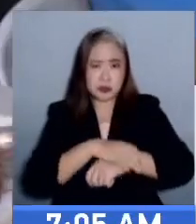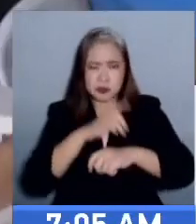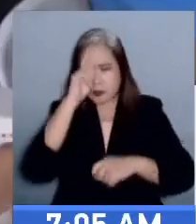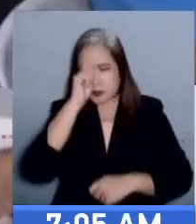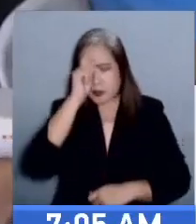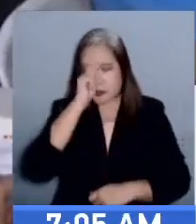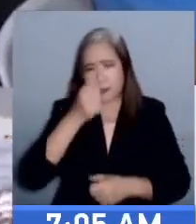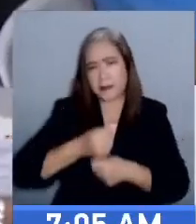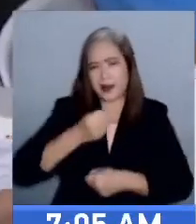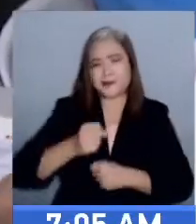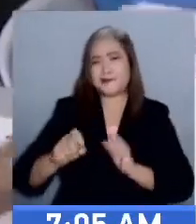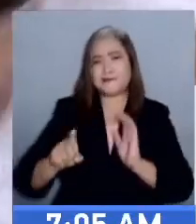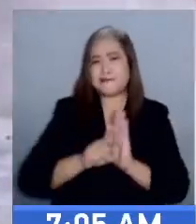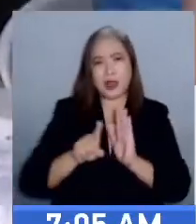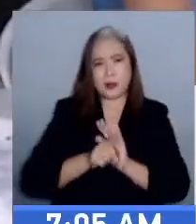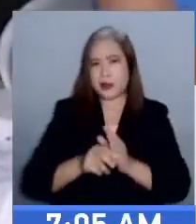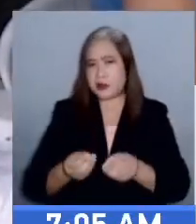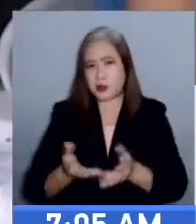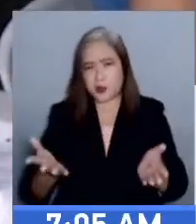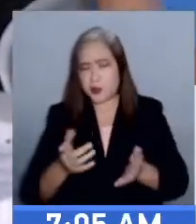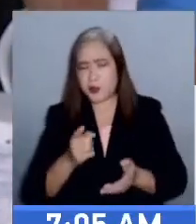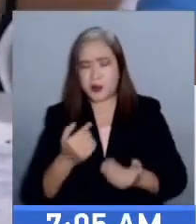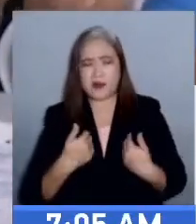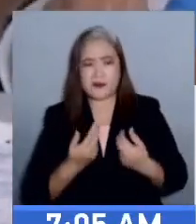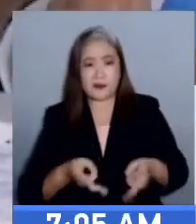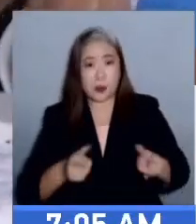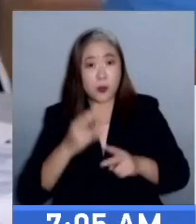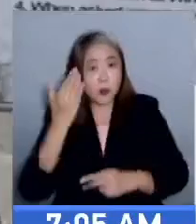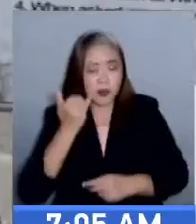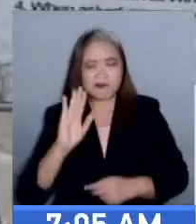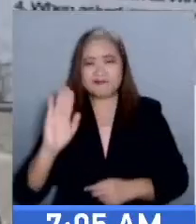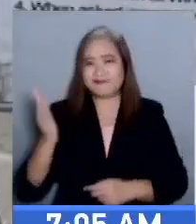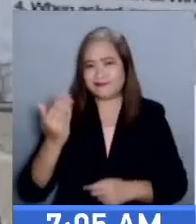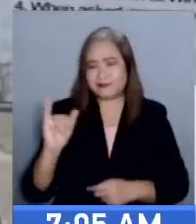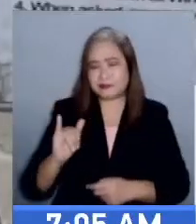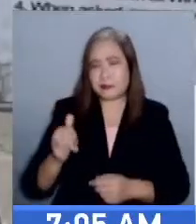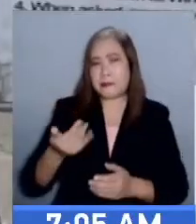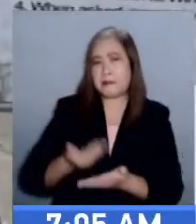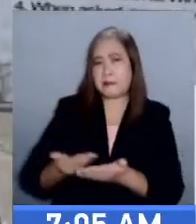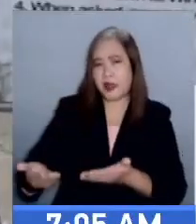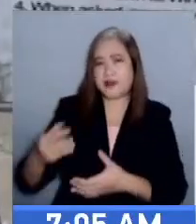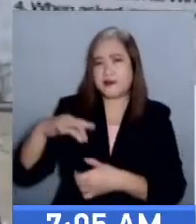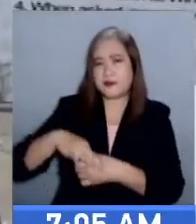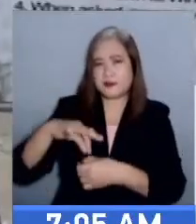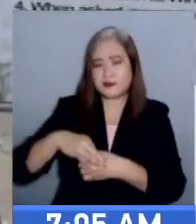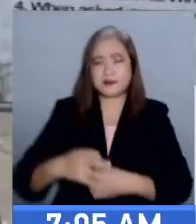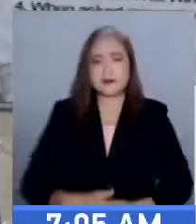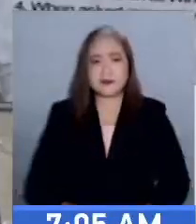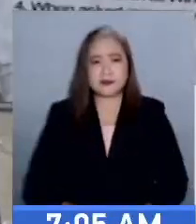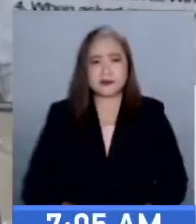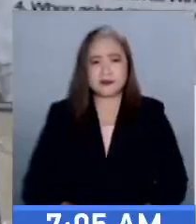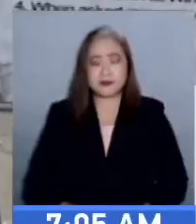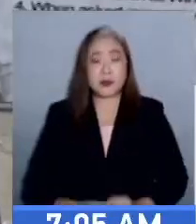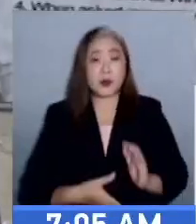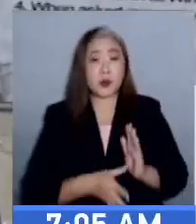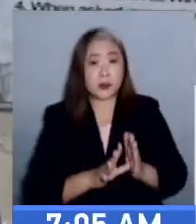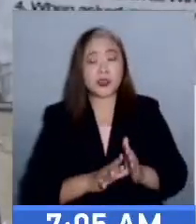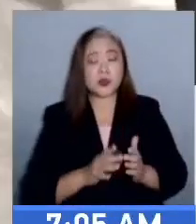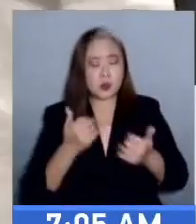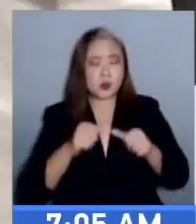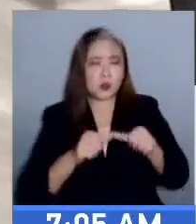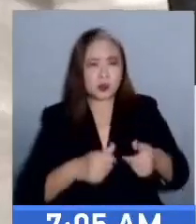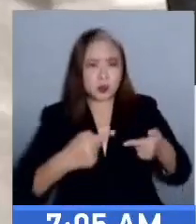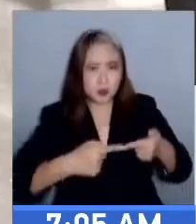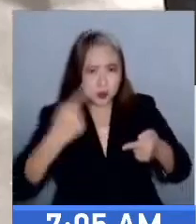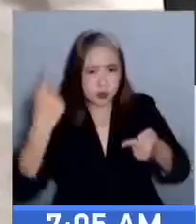kahit anong may halaga dahil maituturing din itong vote buying. Mananatili ang COMELEC checkpoint sa lungsod at maghihigpit din